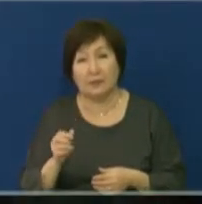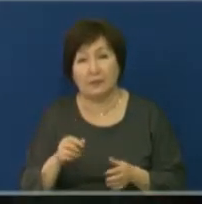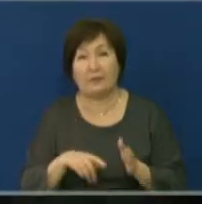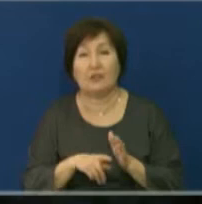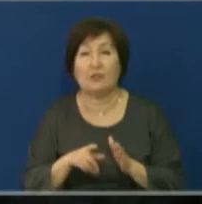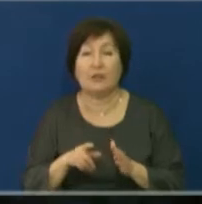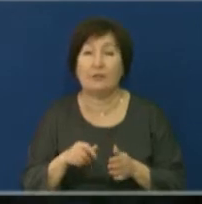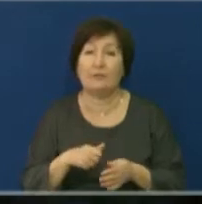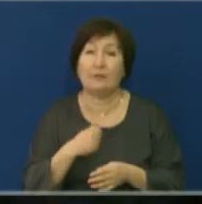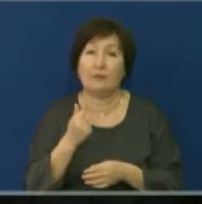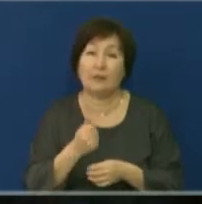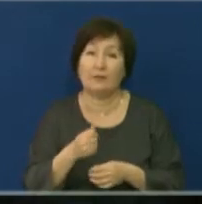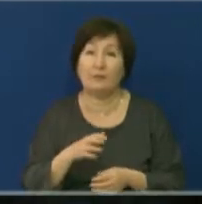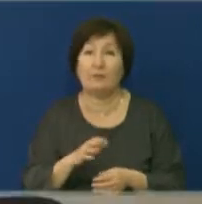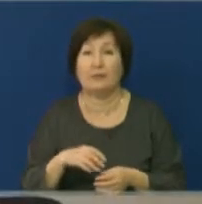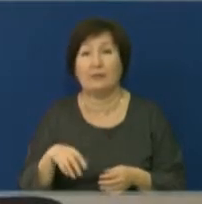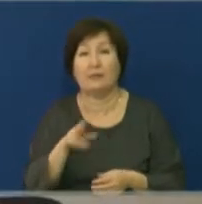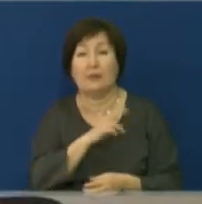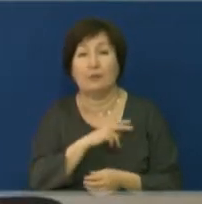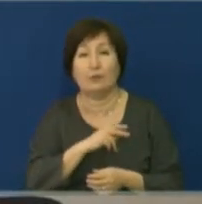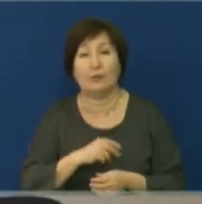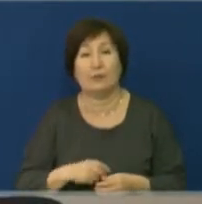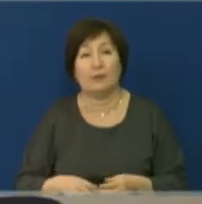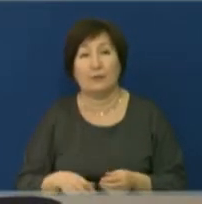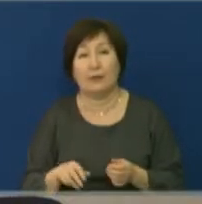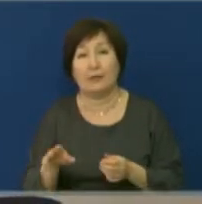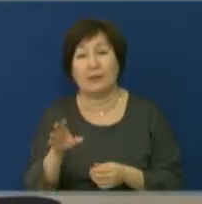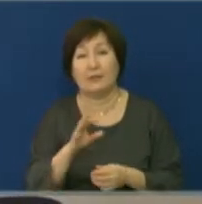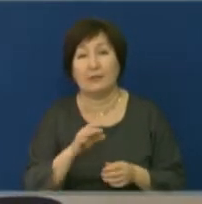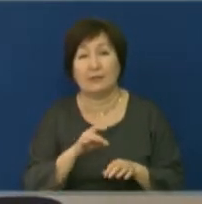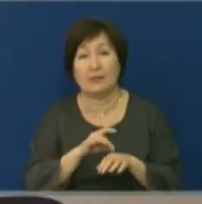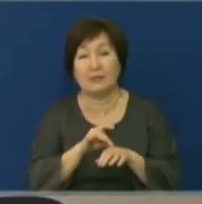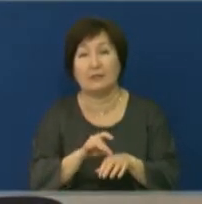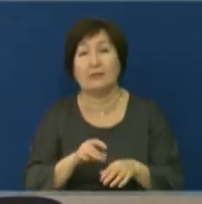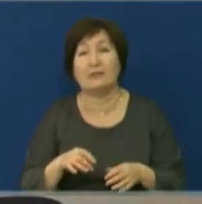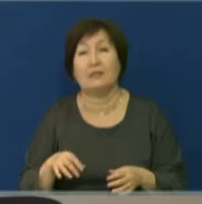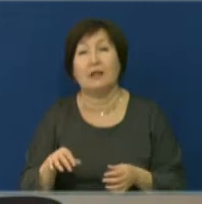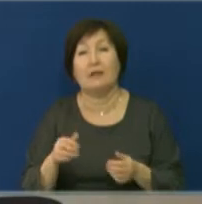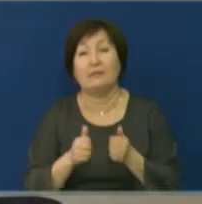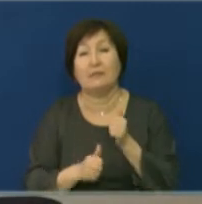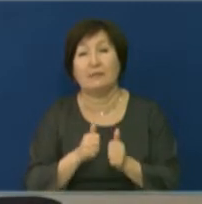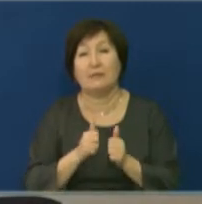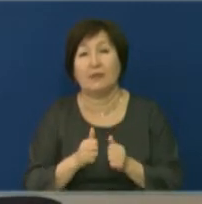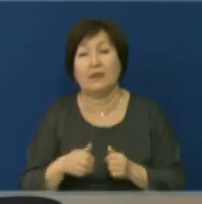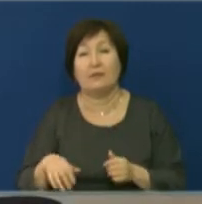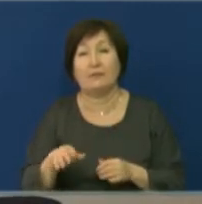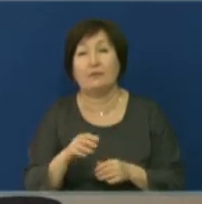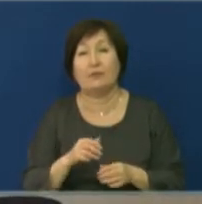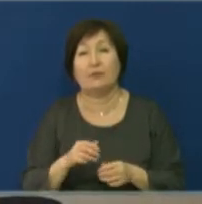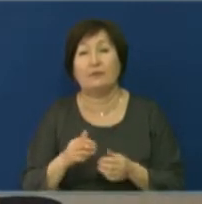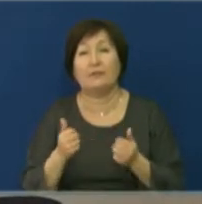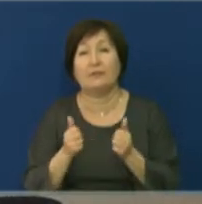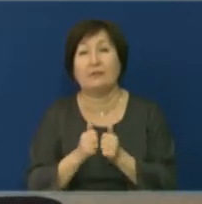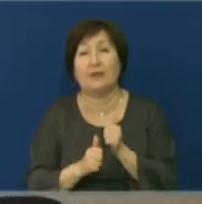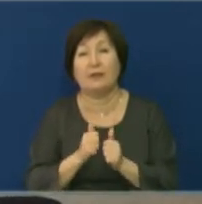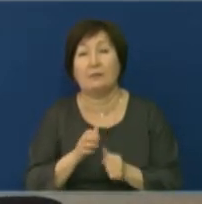девизу «Сын Шынболсын». Жалпы осы фестивальда в Всего на этом фестивале было 4 спектакля, посвященных